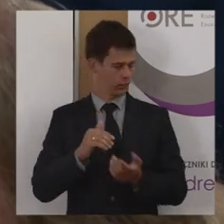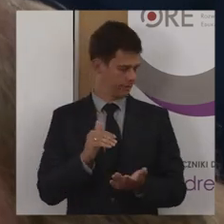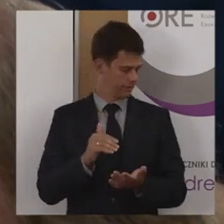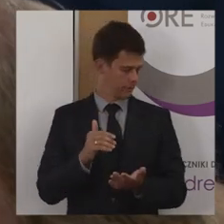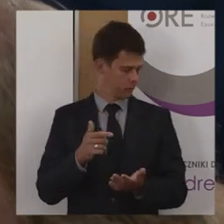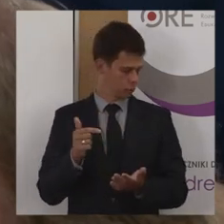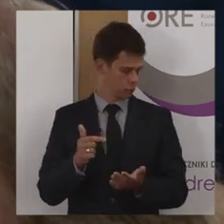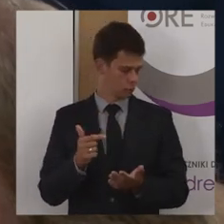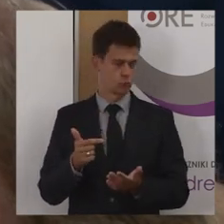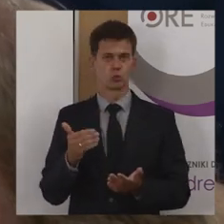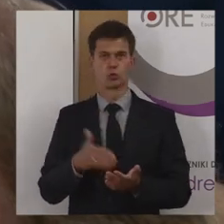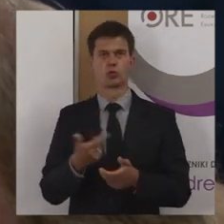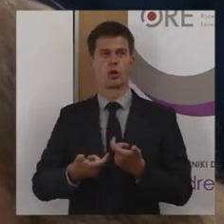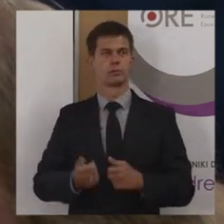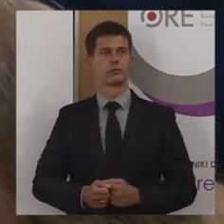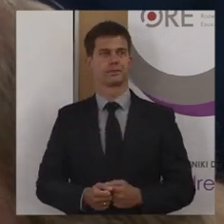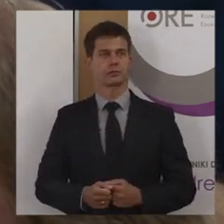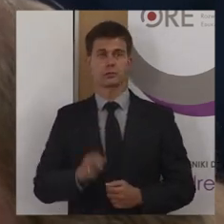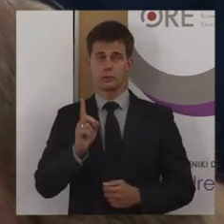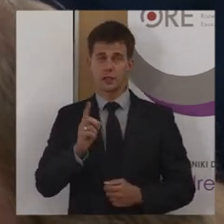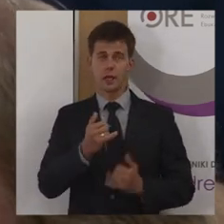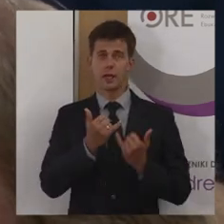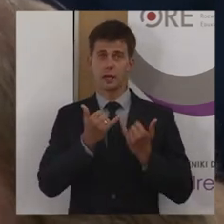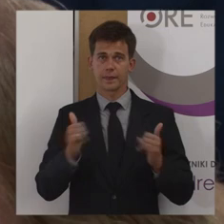tekstem mogę pracować z dzieckiem niewidomym, ale inne treści i